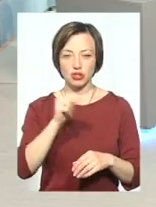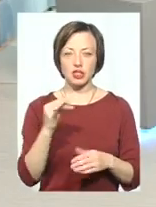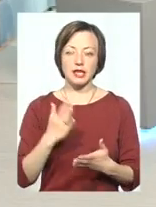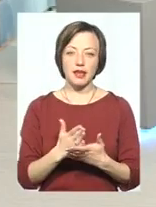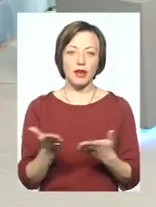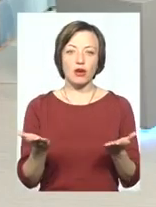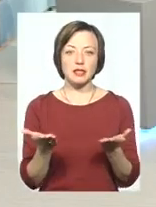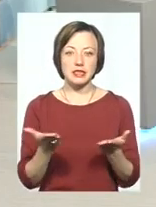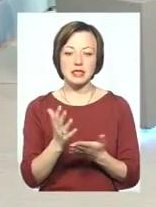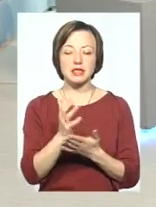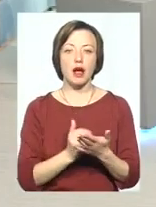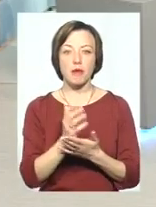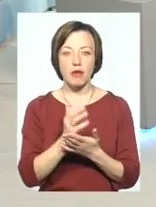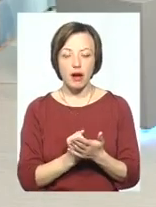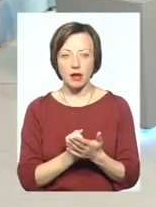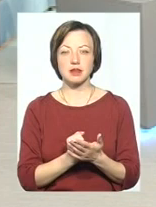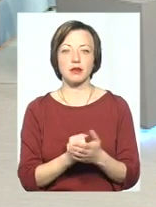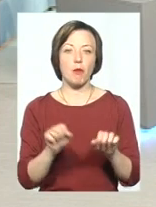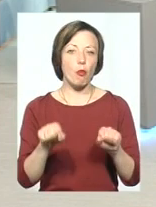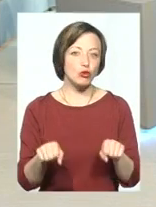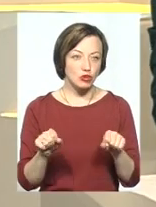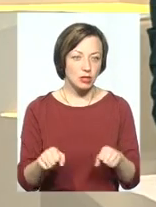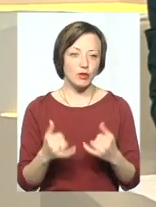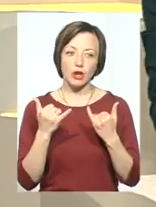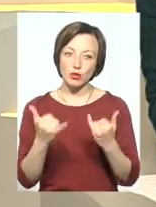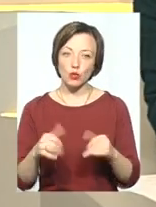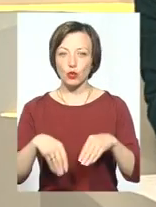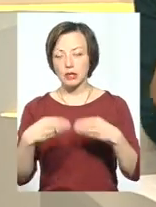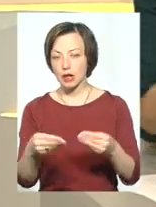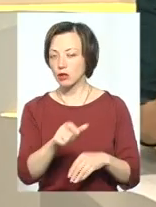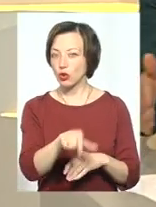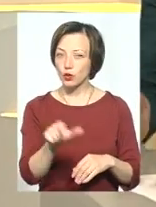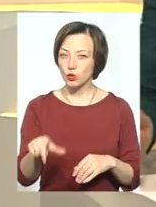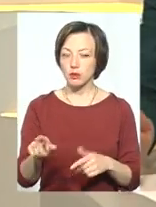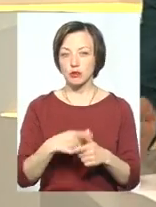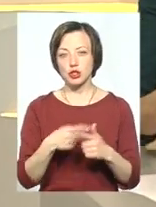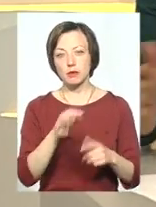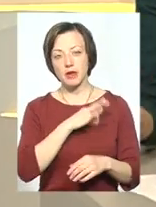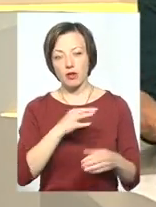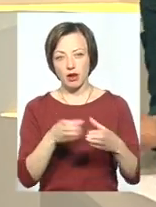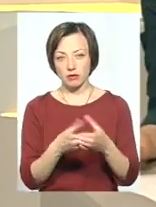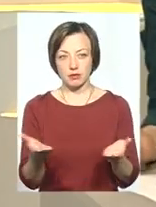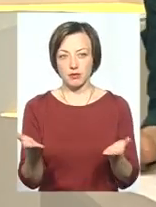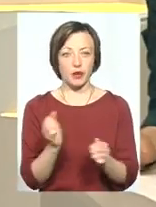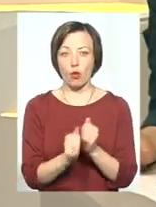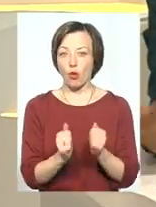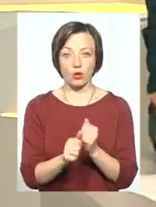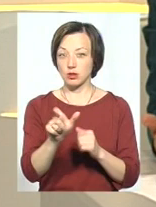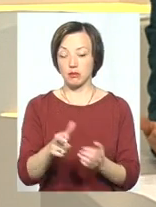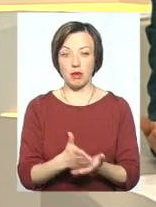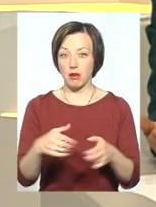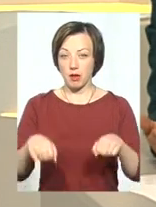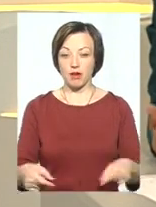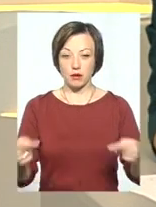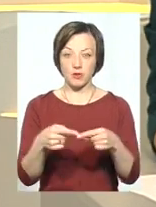є оті запаси, резерви можлив для того, аби дати людям чи пільгових ка власне кожен має право